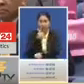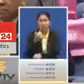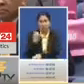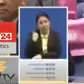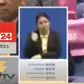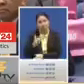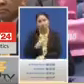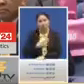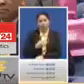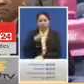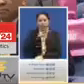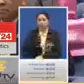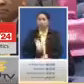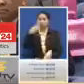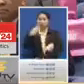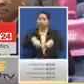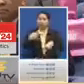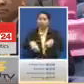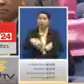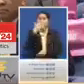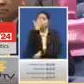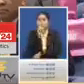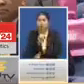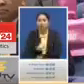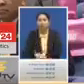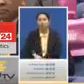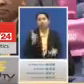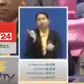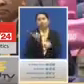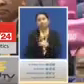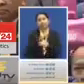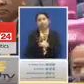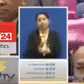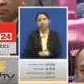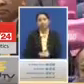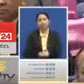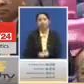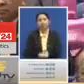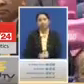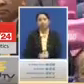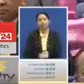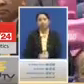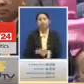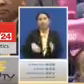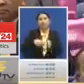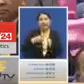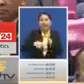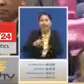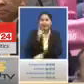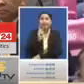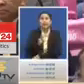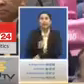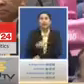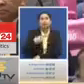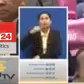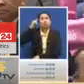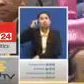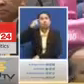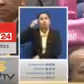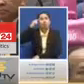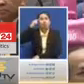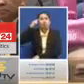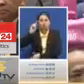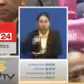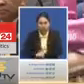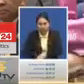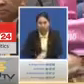รักษาลำบากเพราะอะไรครับ1ท่านไม่ได้เอ็กซเรย์ไม่ทราบสภาพคนไข้ที่แท้